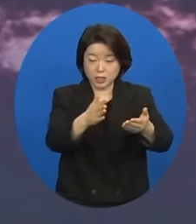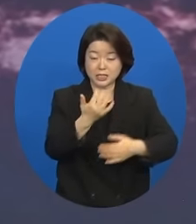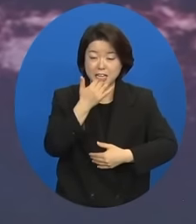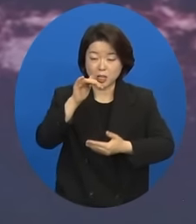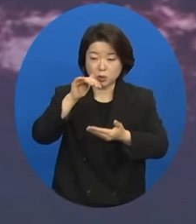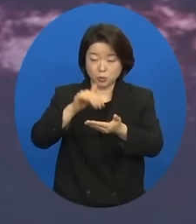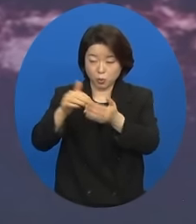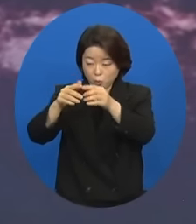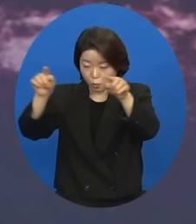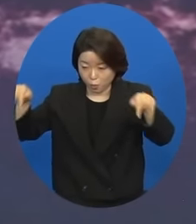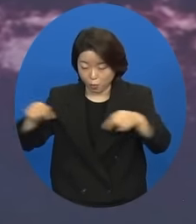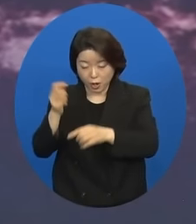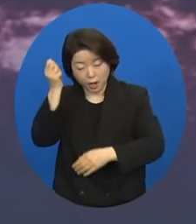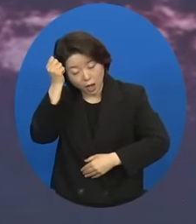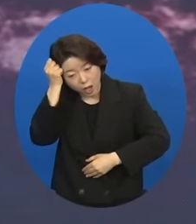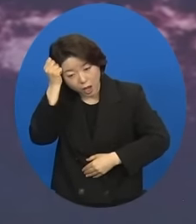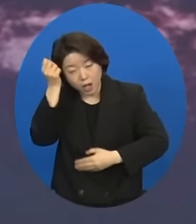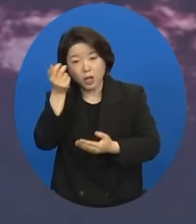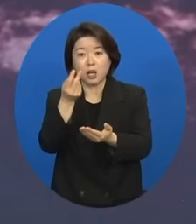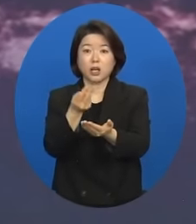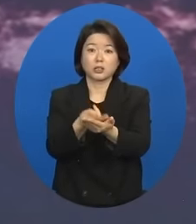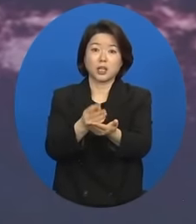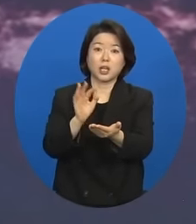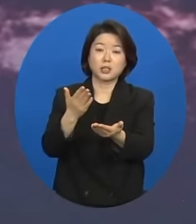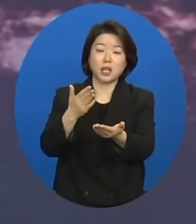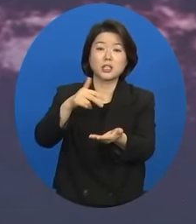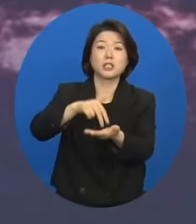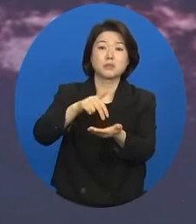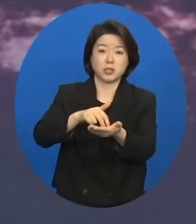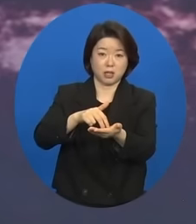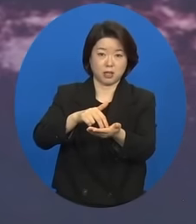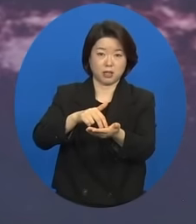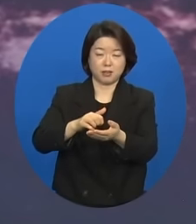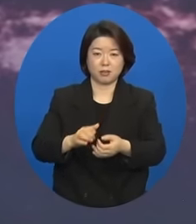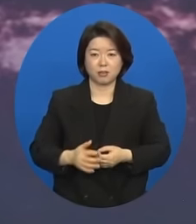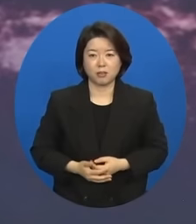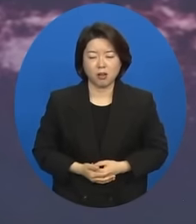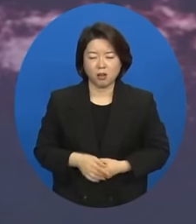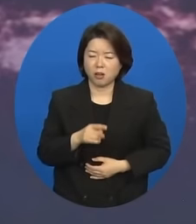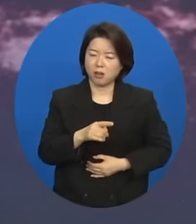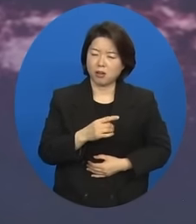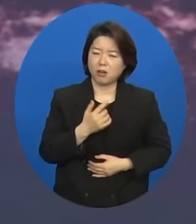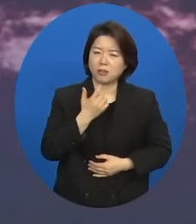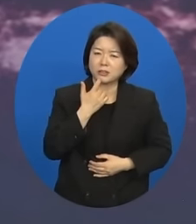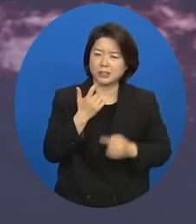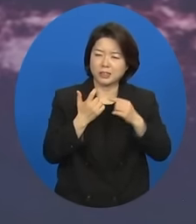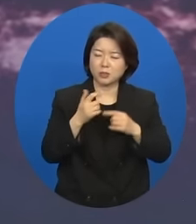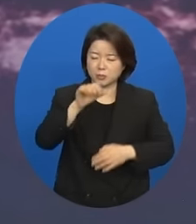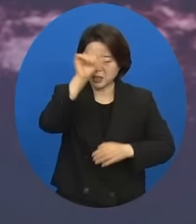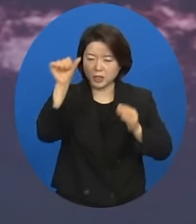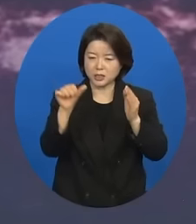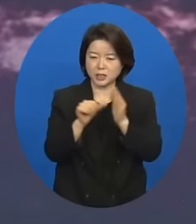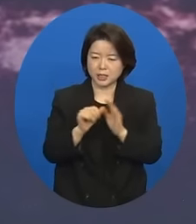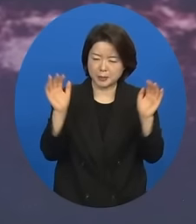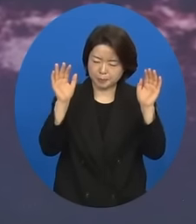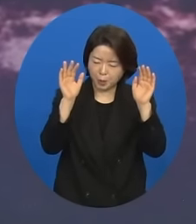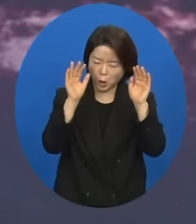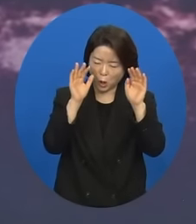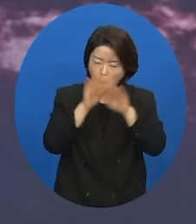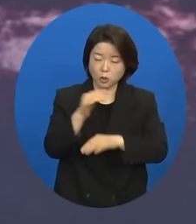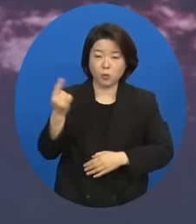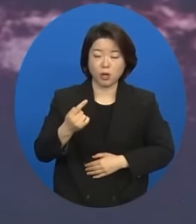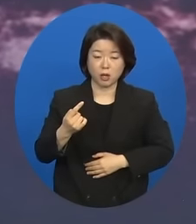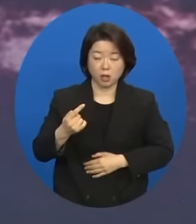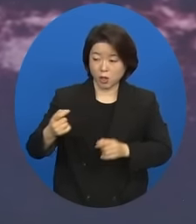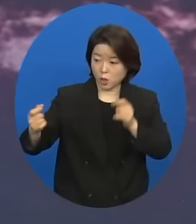배고 잠을 자야 하는 형편에 된 거예요 그게 인생의 짙은 그림자가 드 것이죠 아무도 없습니다 곁에 뭐와